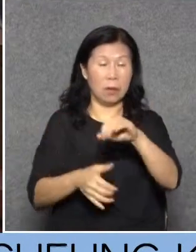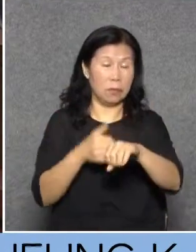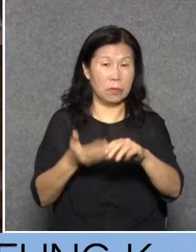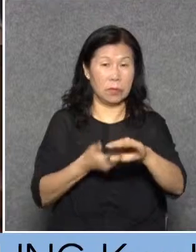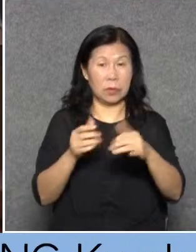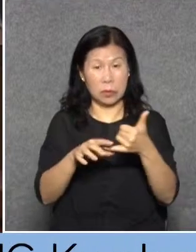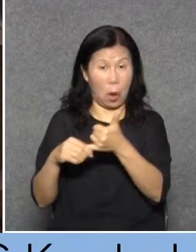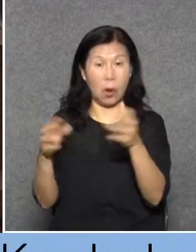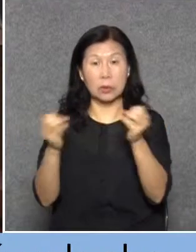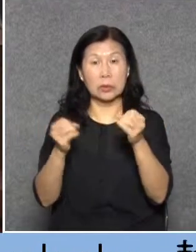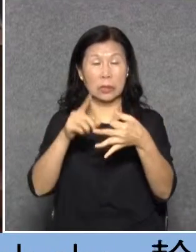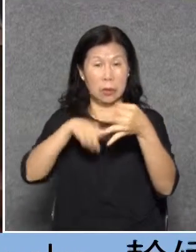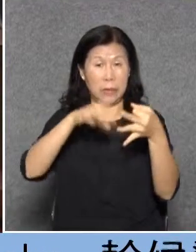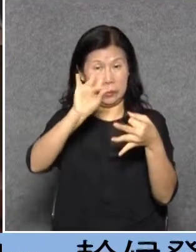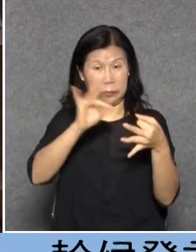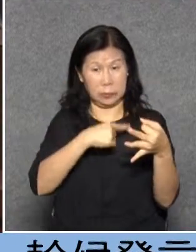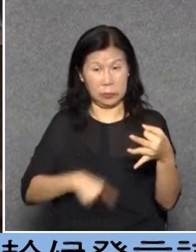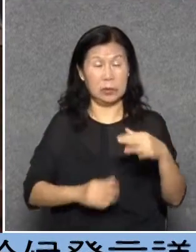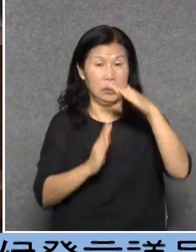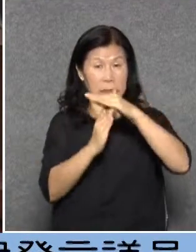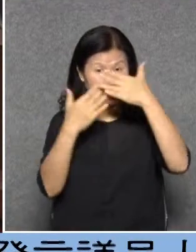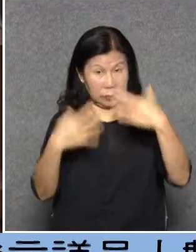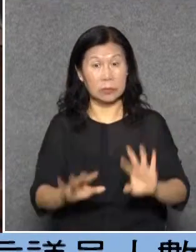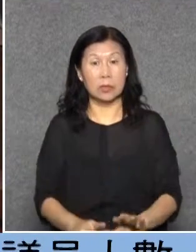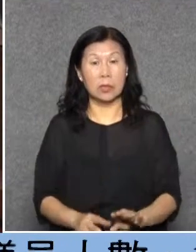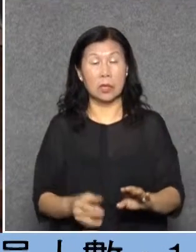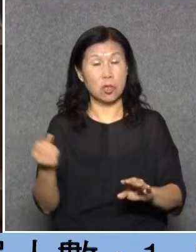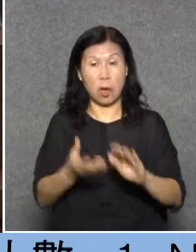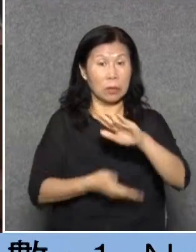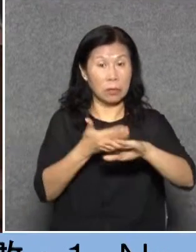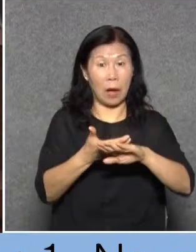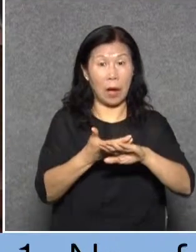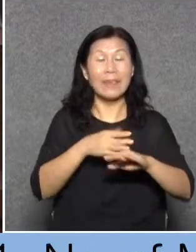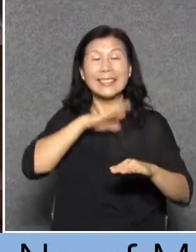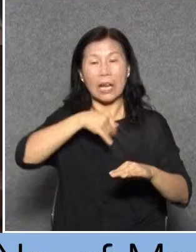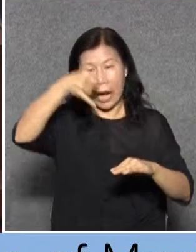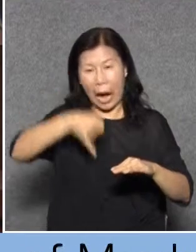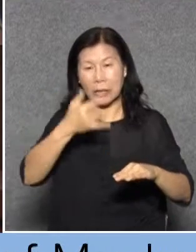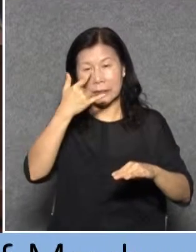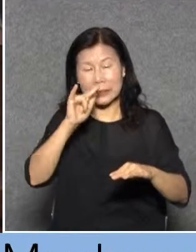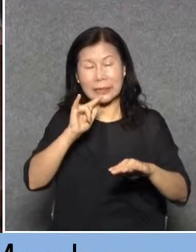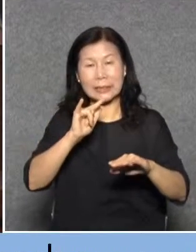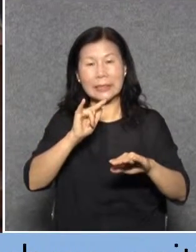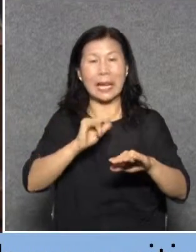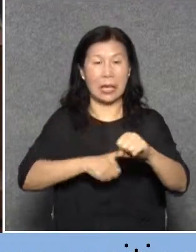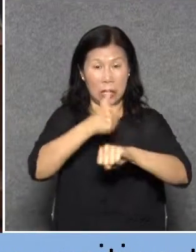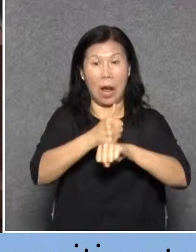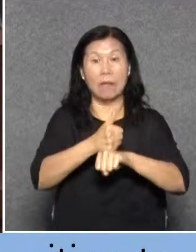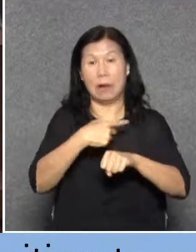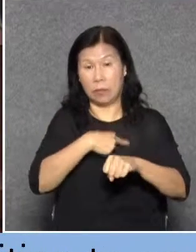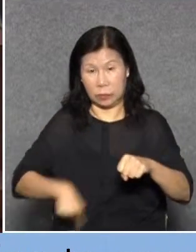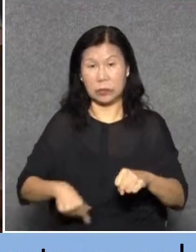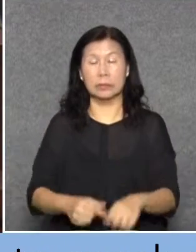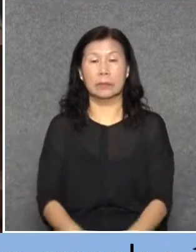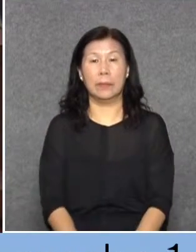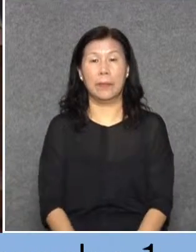像張仁宇所說，終止了之後就永遠都回不到來這一屆，又等下一屆，還還是比較樂觀客觀地說